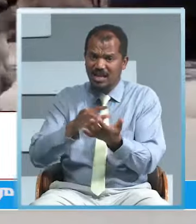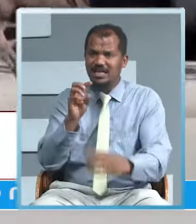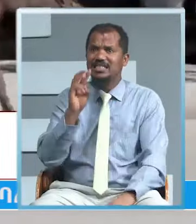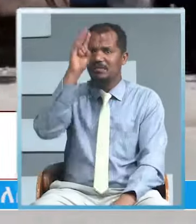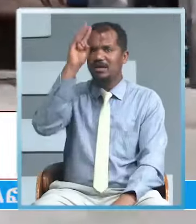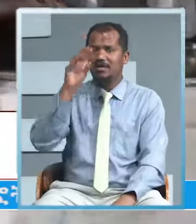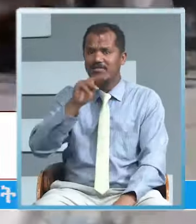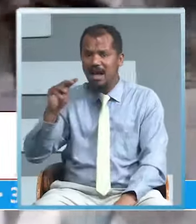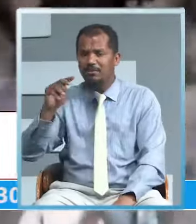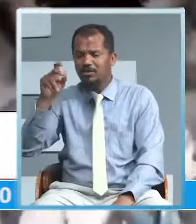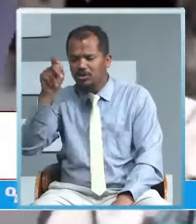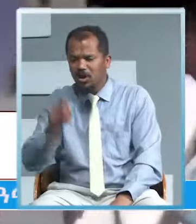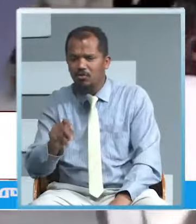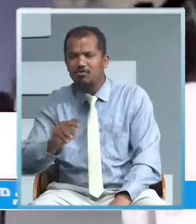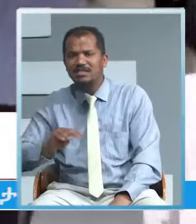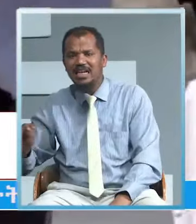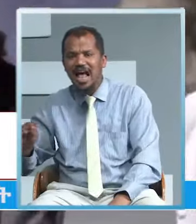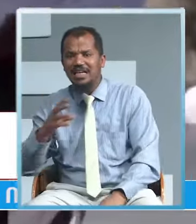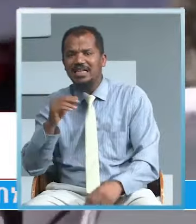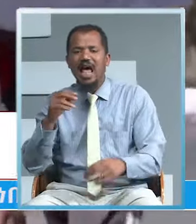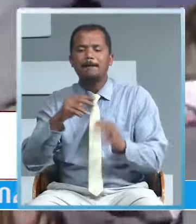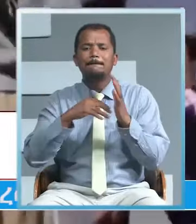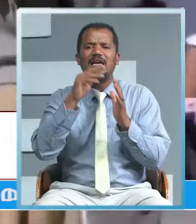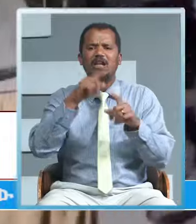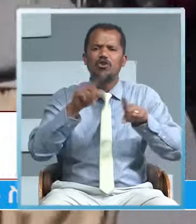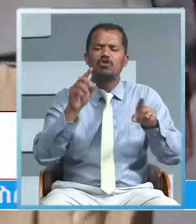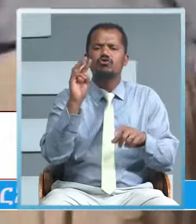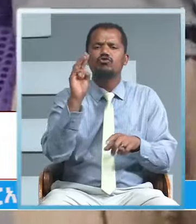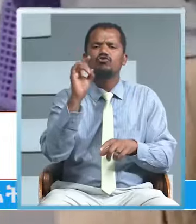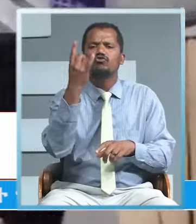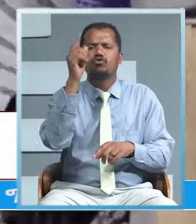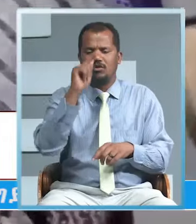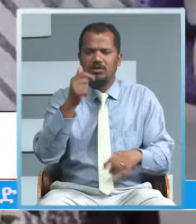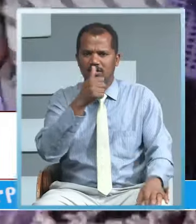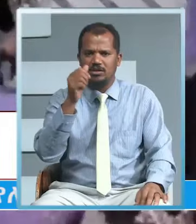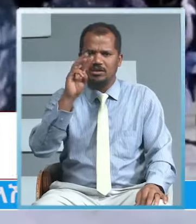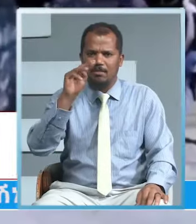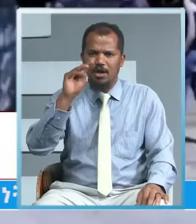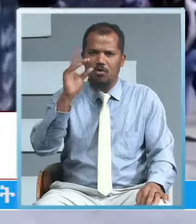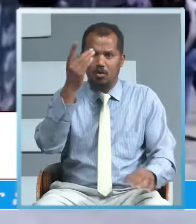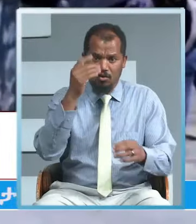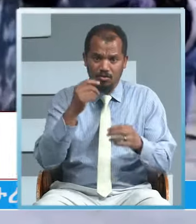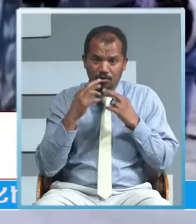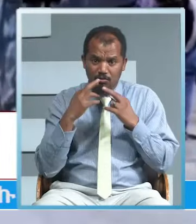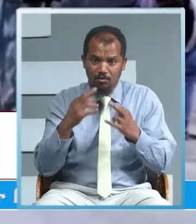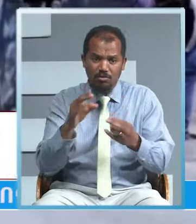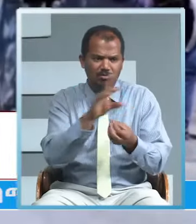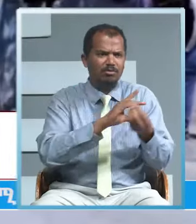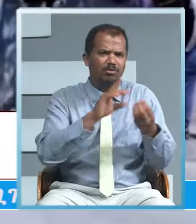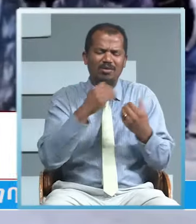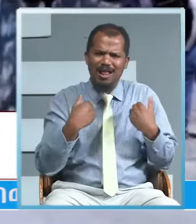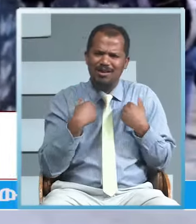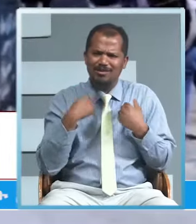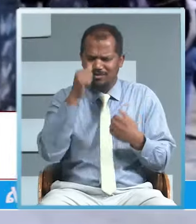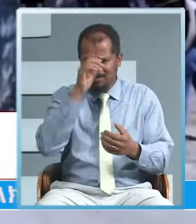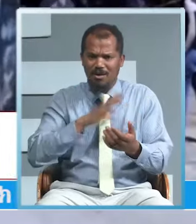ሰሜን ምዕራብ፣ ደቡባዊ፣ ደቡብ ምስራቅና መቀሌ ልዩ ዞን ናቸው። የኢሰመኮ ሪፖርት በክልሉ ያለውን የሰብአዊ